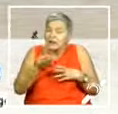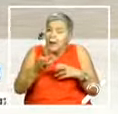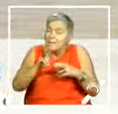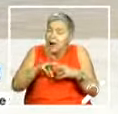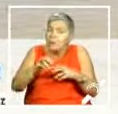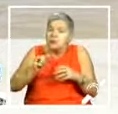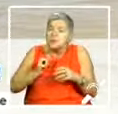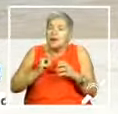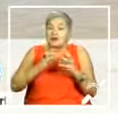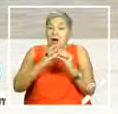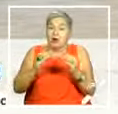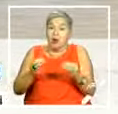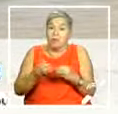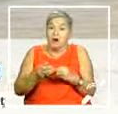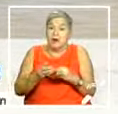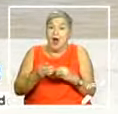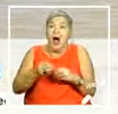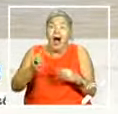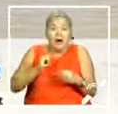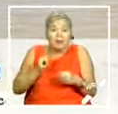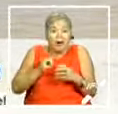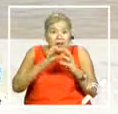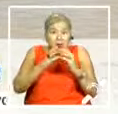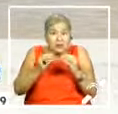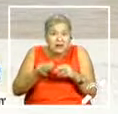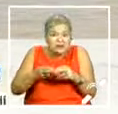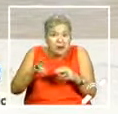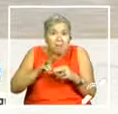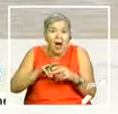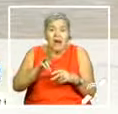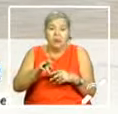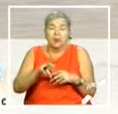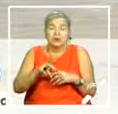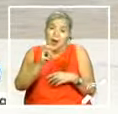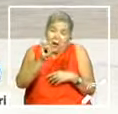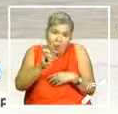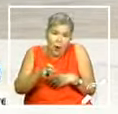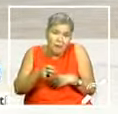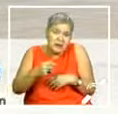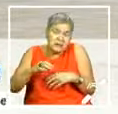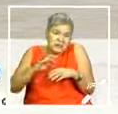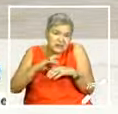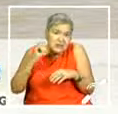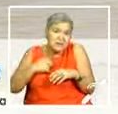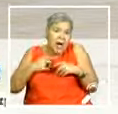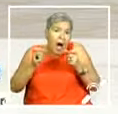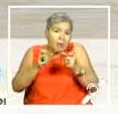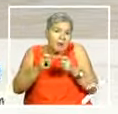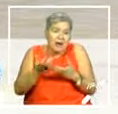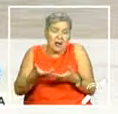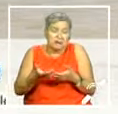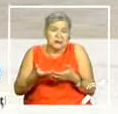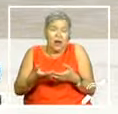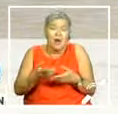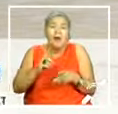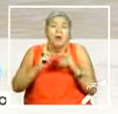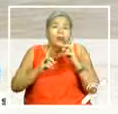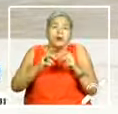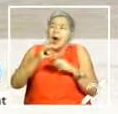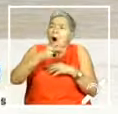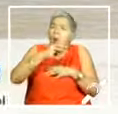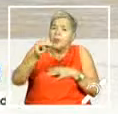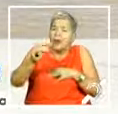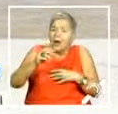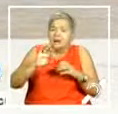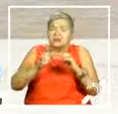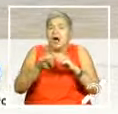români aici, să fie mai multă armată românească aici ca să se simtă protejați. Mulți spuneau că fie au plecat, fie au